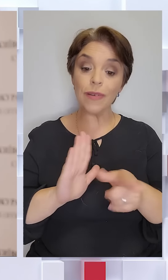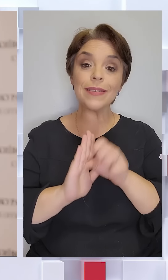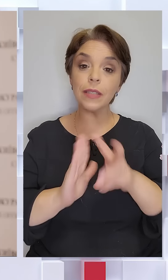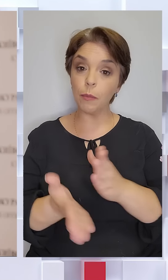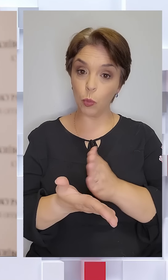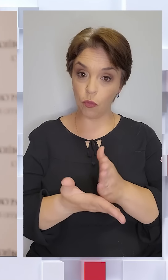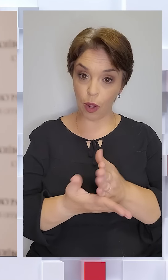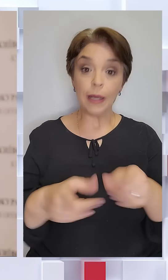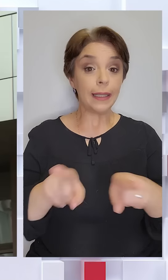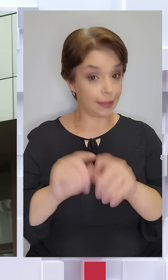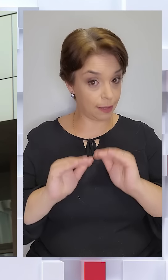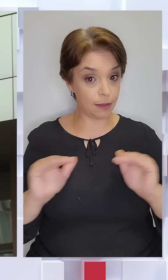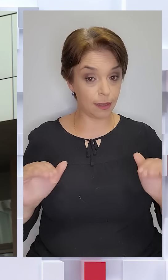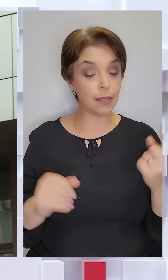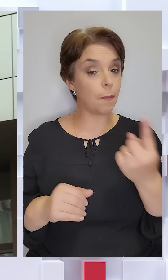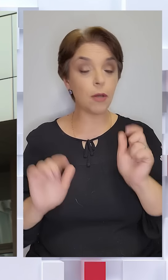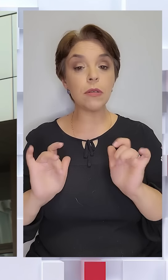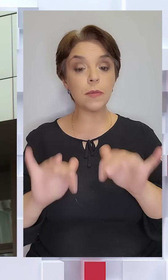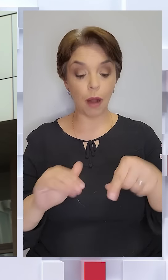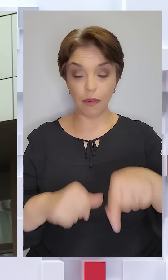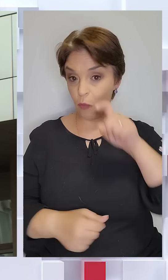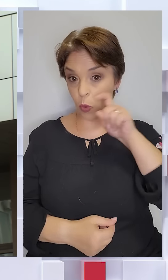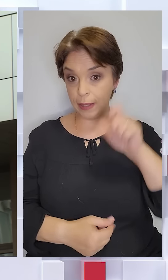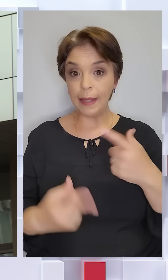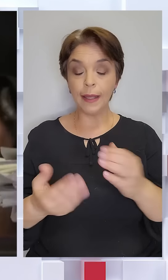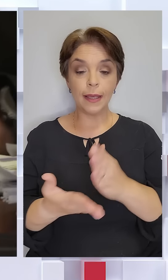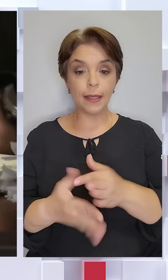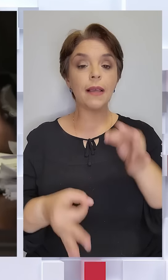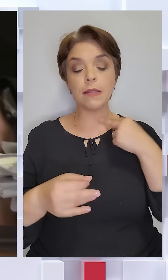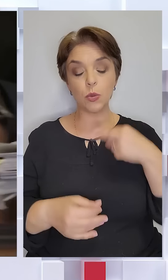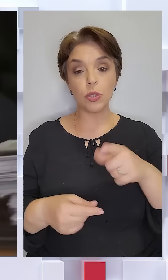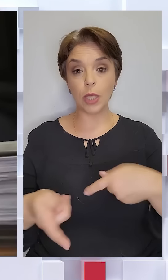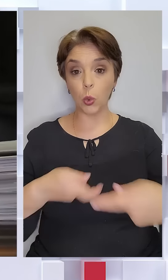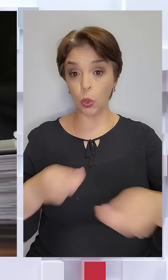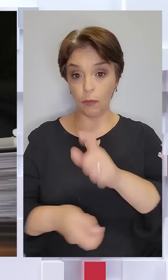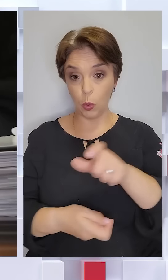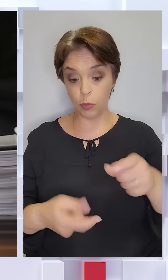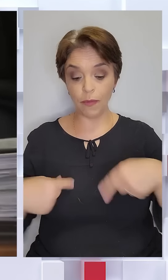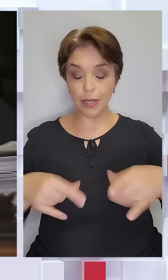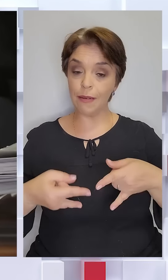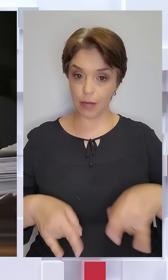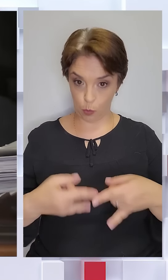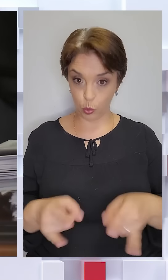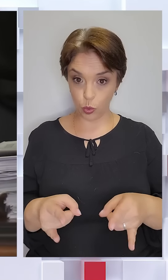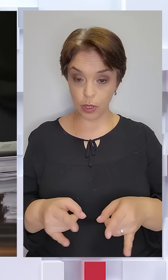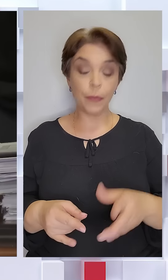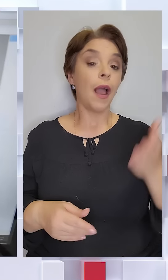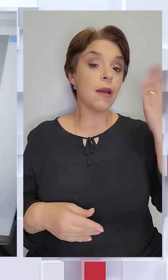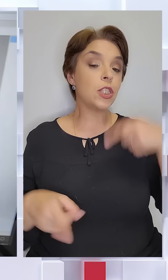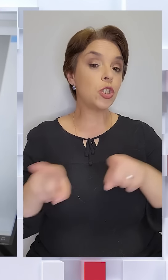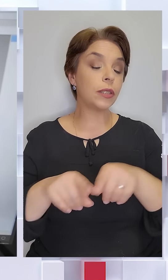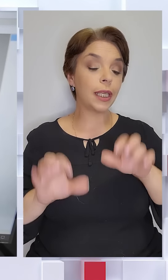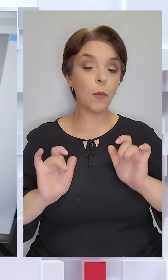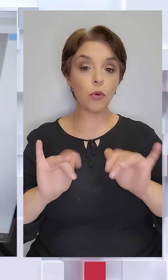ким перебувають такі діти. Це перша справа в Україні, де є засуджені за торгівлю людьми у сфері репродукції. Раніше